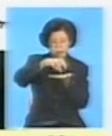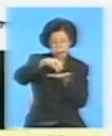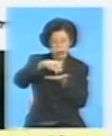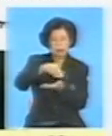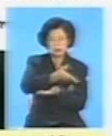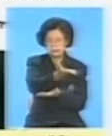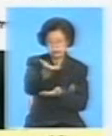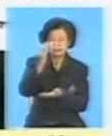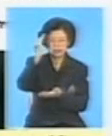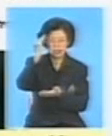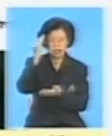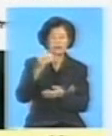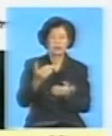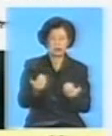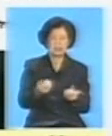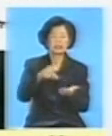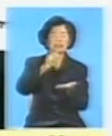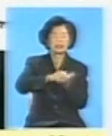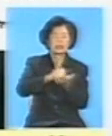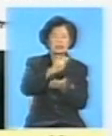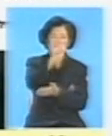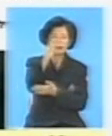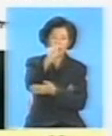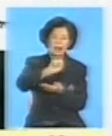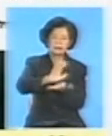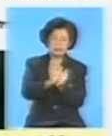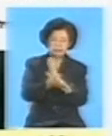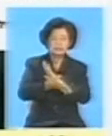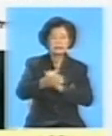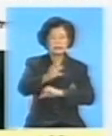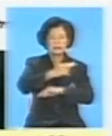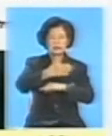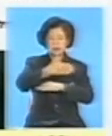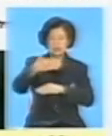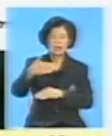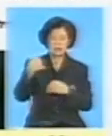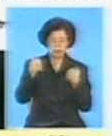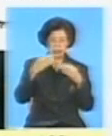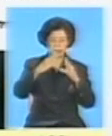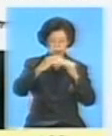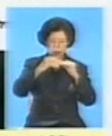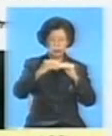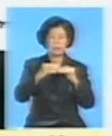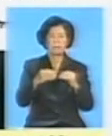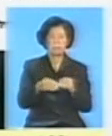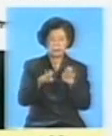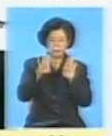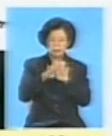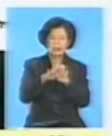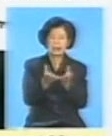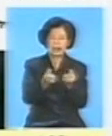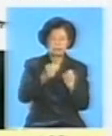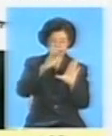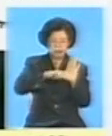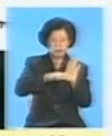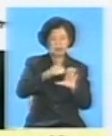าในอีกเร็ววันนี้ก็คือการจัดตั้งสภาปฏิรูปแห่งชาติซึ่งมีการประชุมมีการปิดการรับสมัครกัน